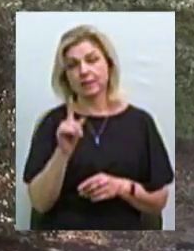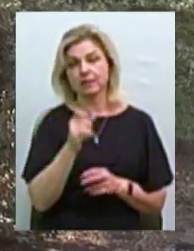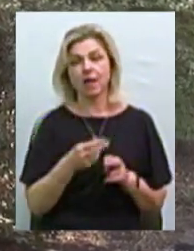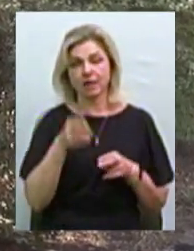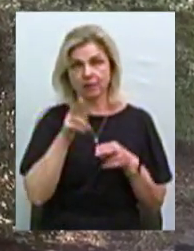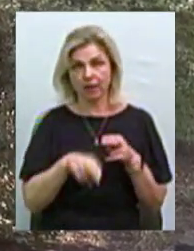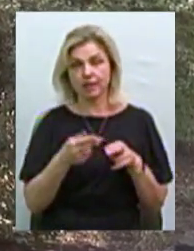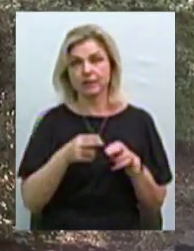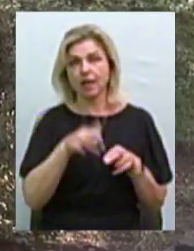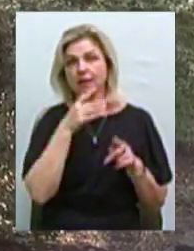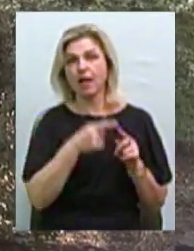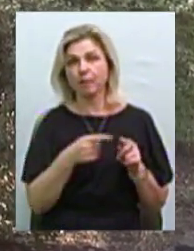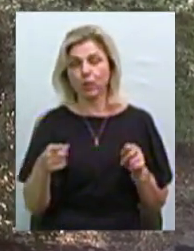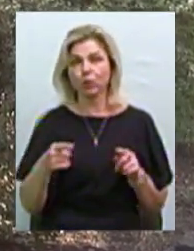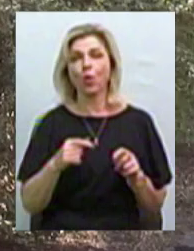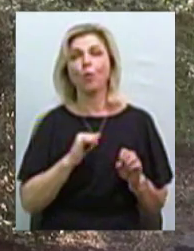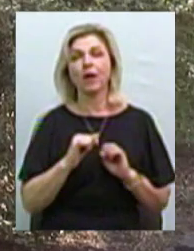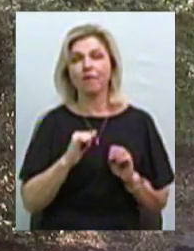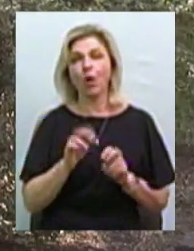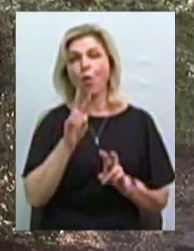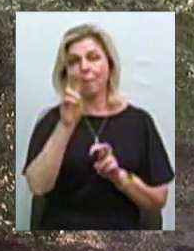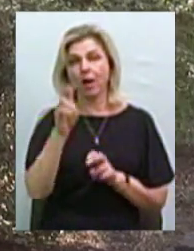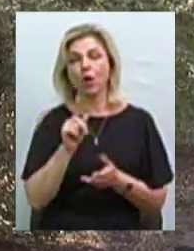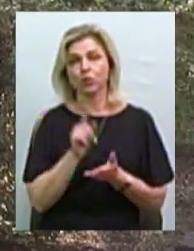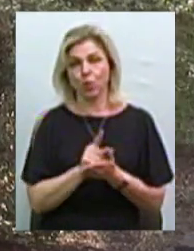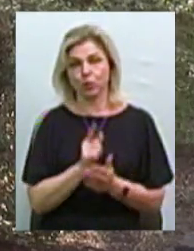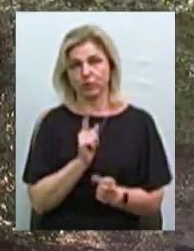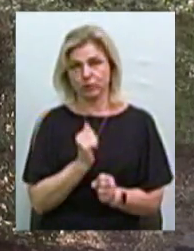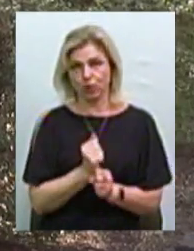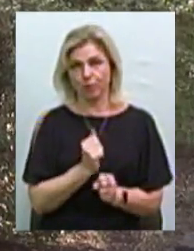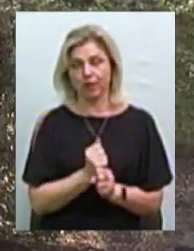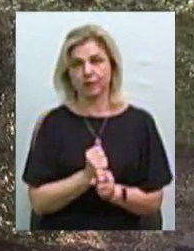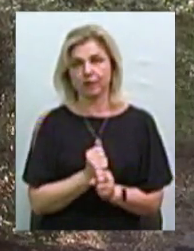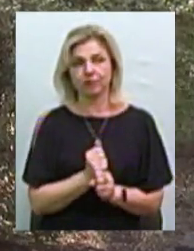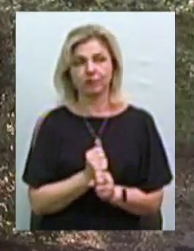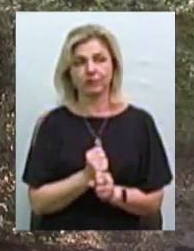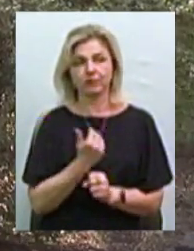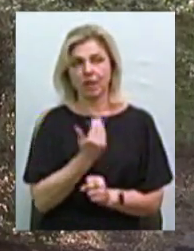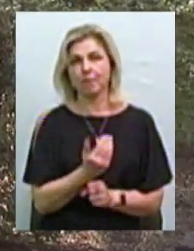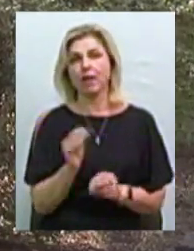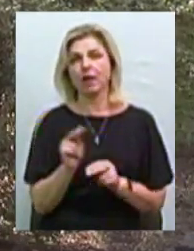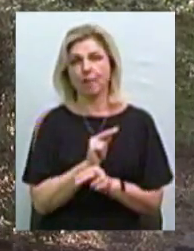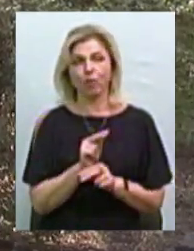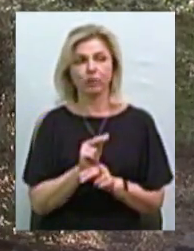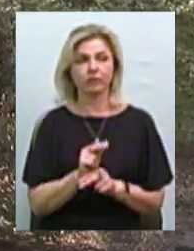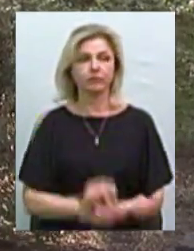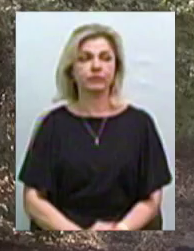закінченню цього терміну управляюча компанія повинна буде зробити їм вже ремонт